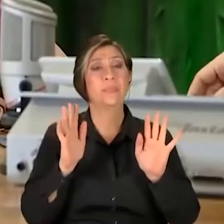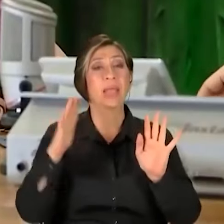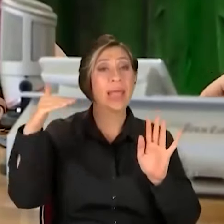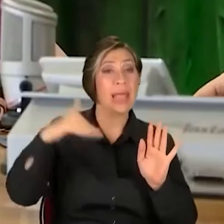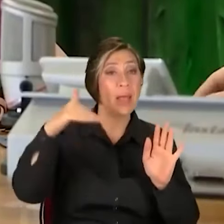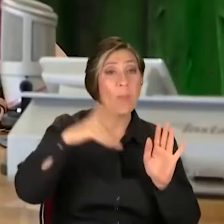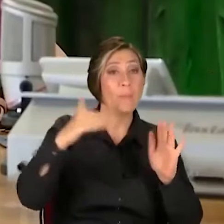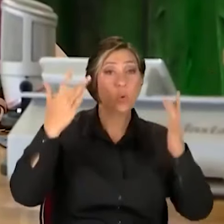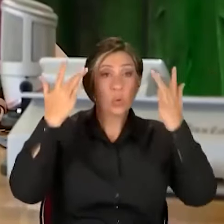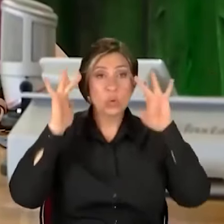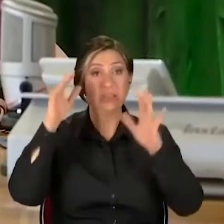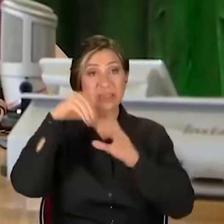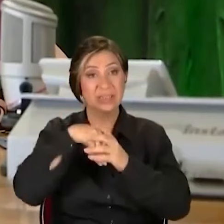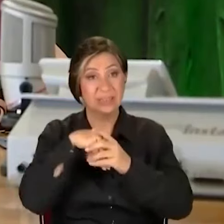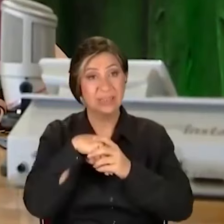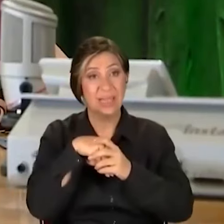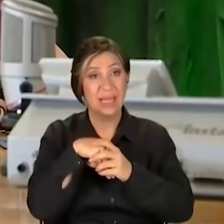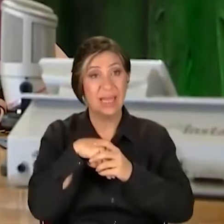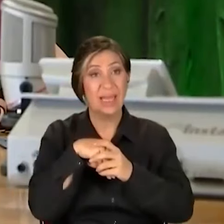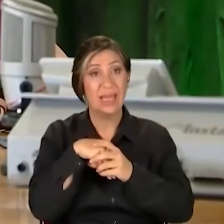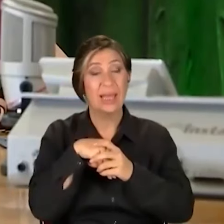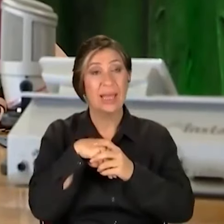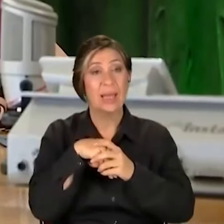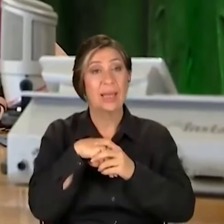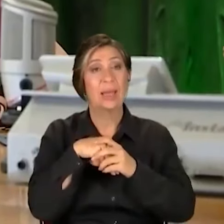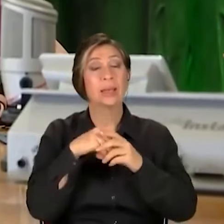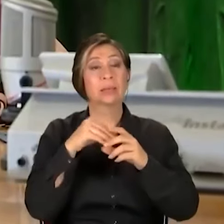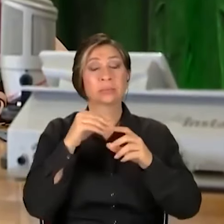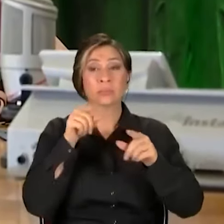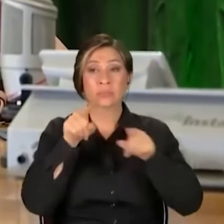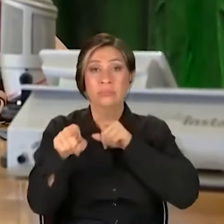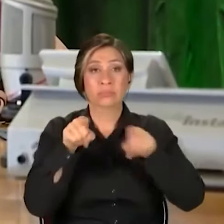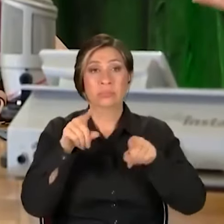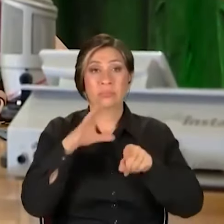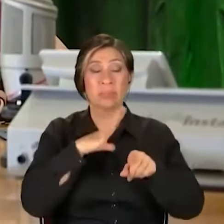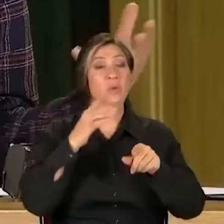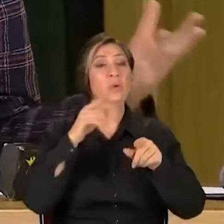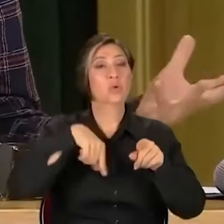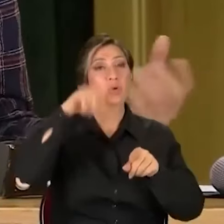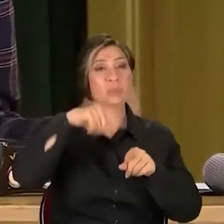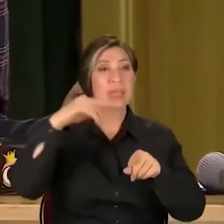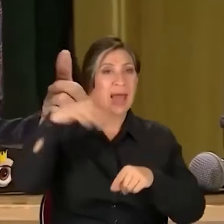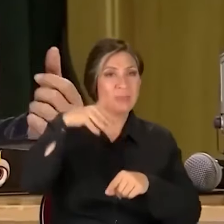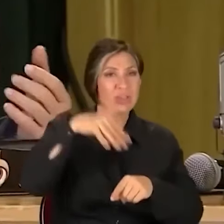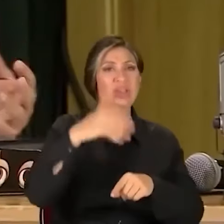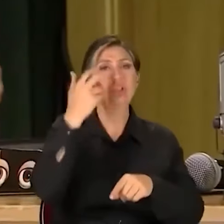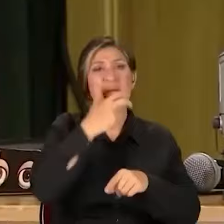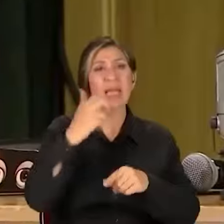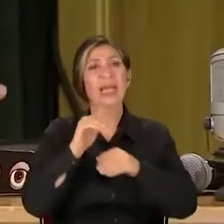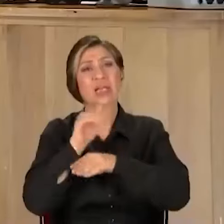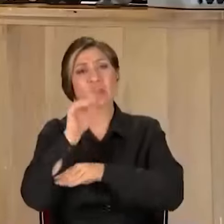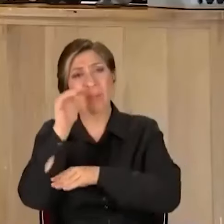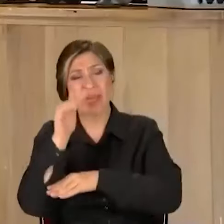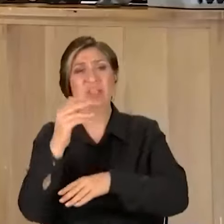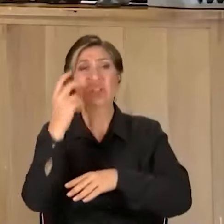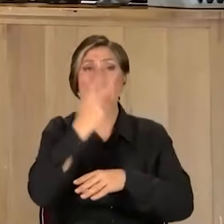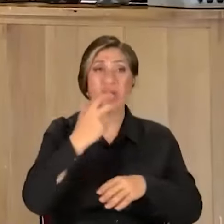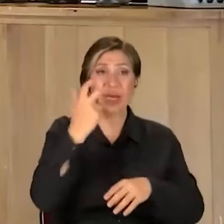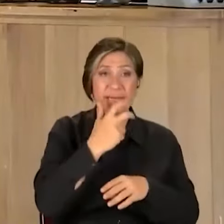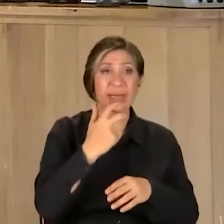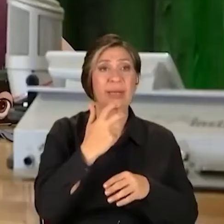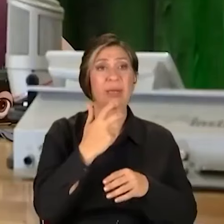hip-hop kültürünün içerisinde dediğim gibi nesneleştirme yani vardır. Mesela, günümüz rapçilerinin yaşam tarzları, şarkı söyleyişleri,